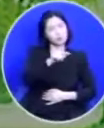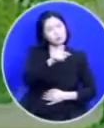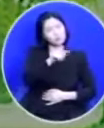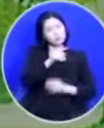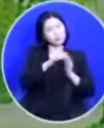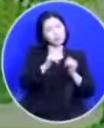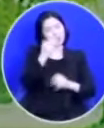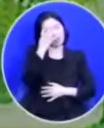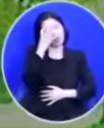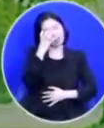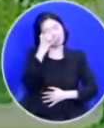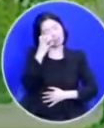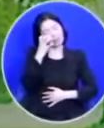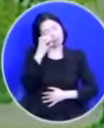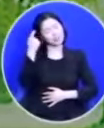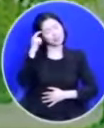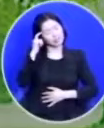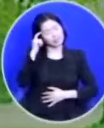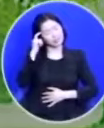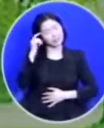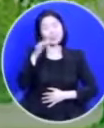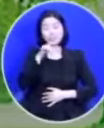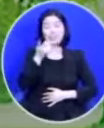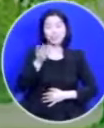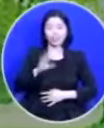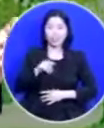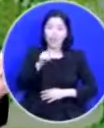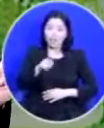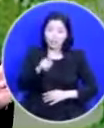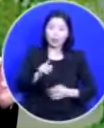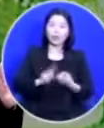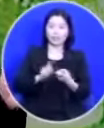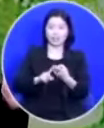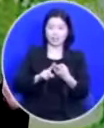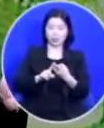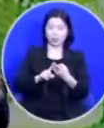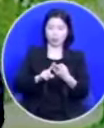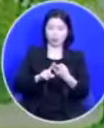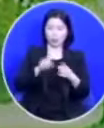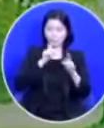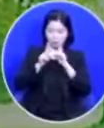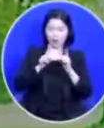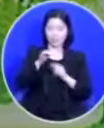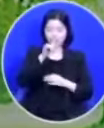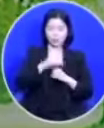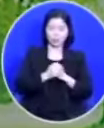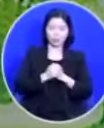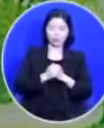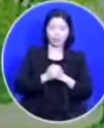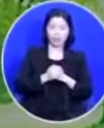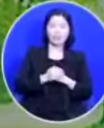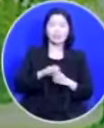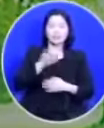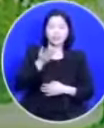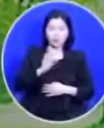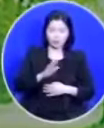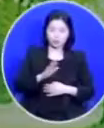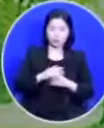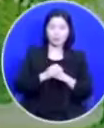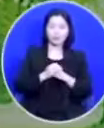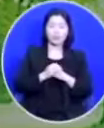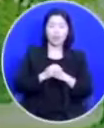인상을 쓰신다는 생각이 들 때도 있는데 그걸 지적을 하시는 거예요 그러면서 우리가 오늘